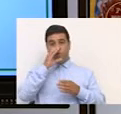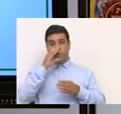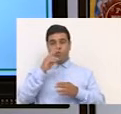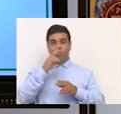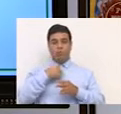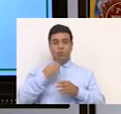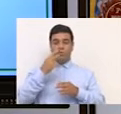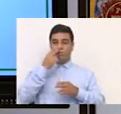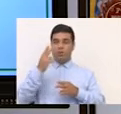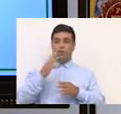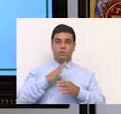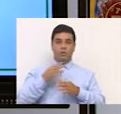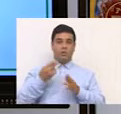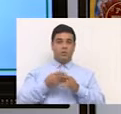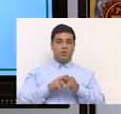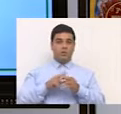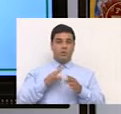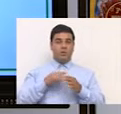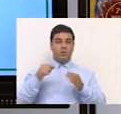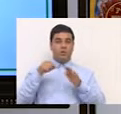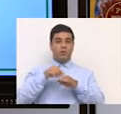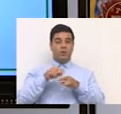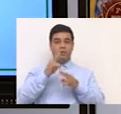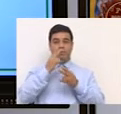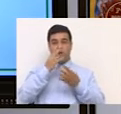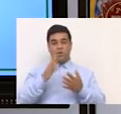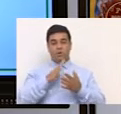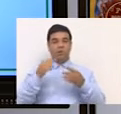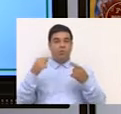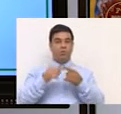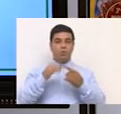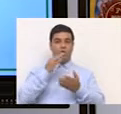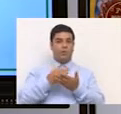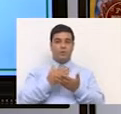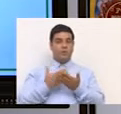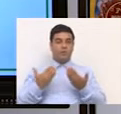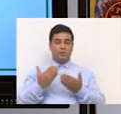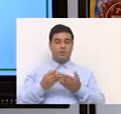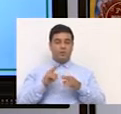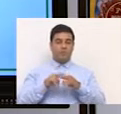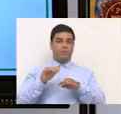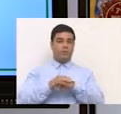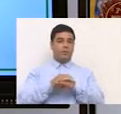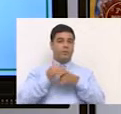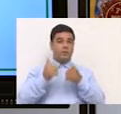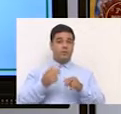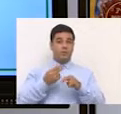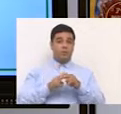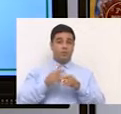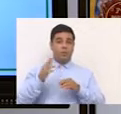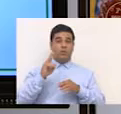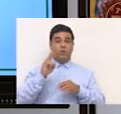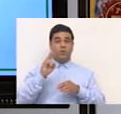показался. Здесь показался, появился, его видно. Запятая стоит на месте. Молодцы! Вот он,